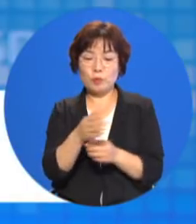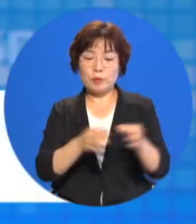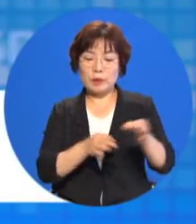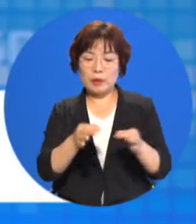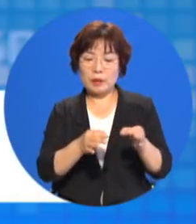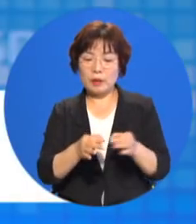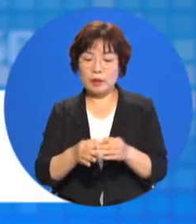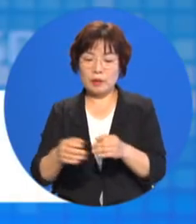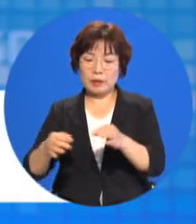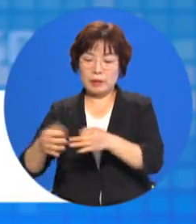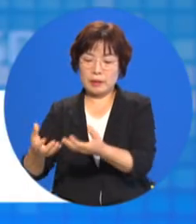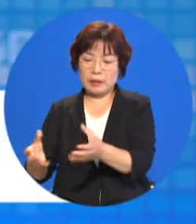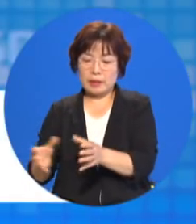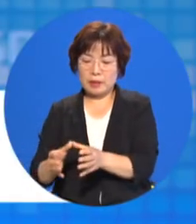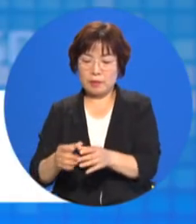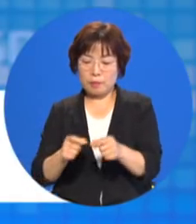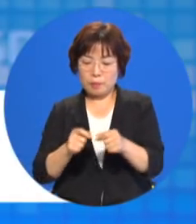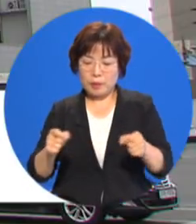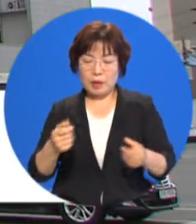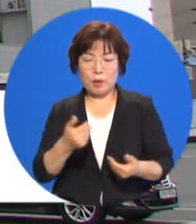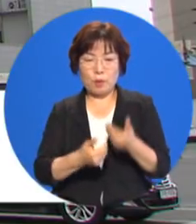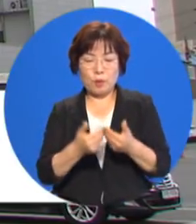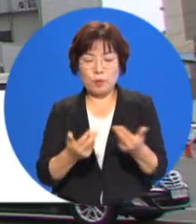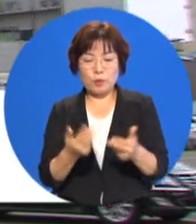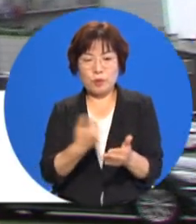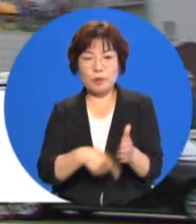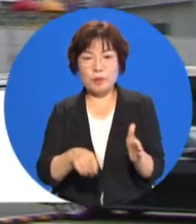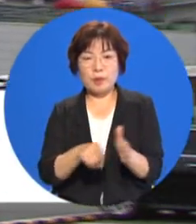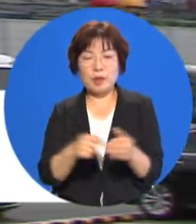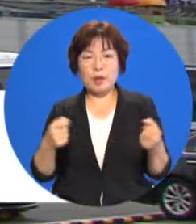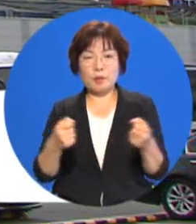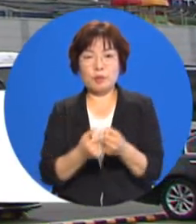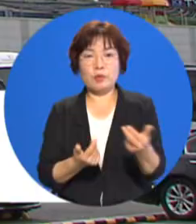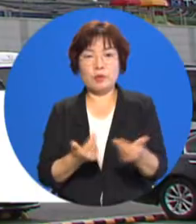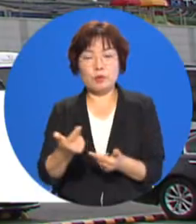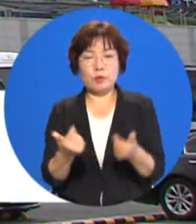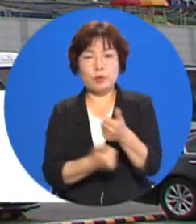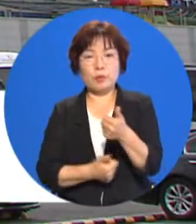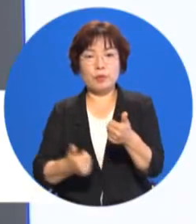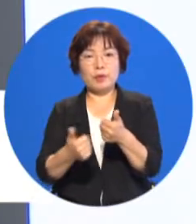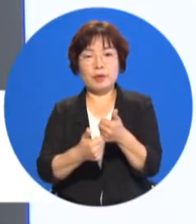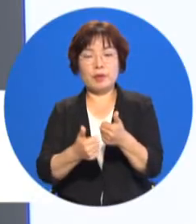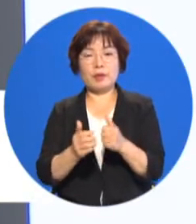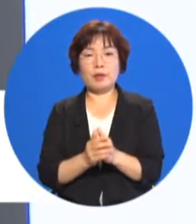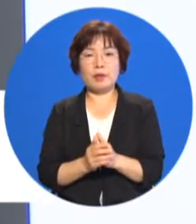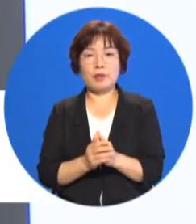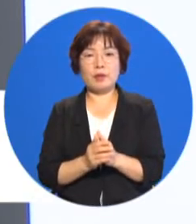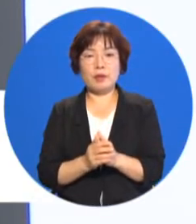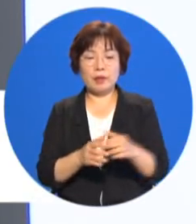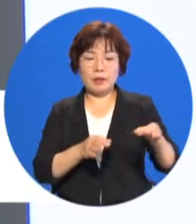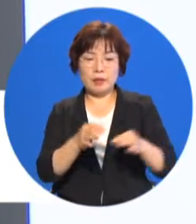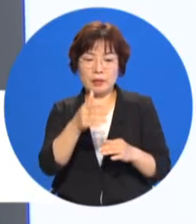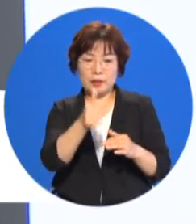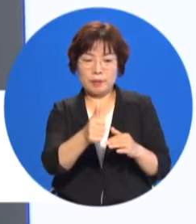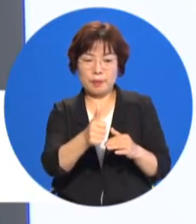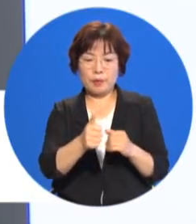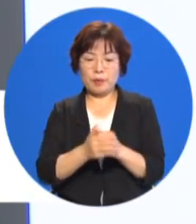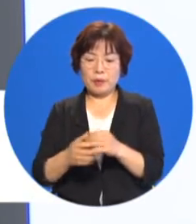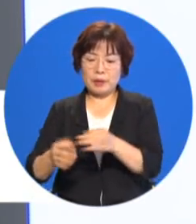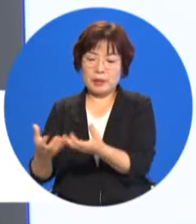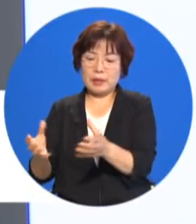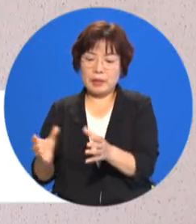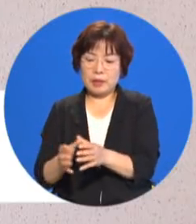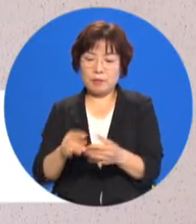여수수산물특화시장과 상인회 측의 오랜 갈등을 조정하기 위해 구성된 분쟁조정시민위원회가 시장 대표이사 측과